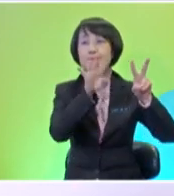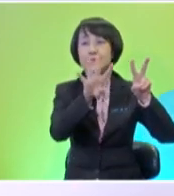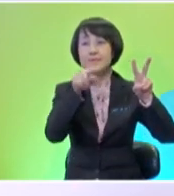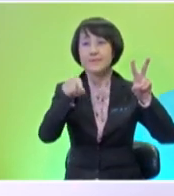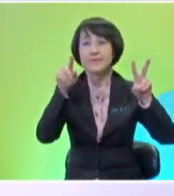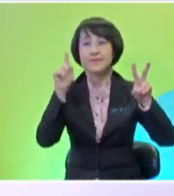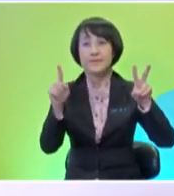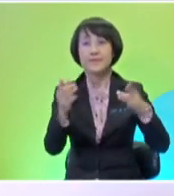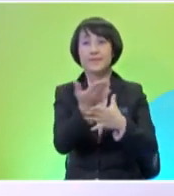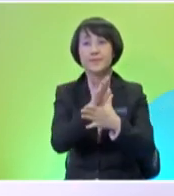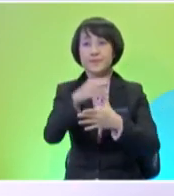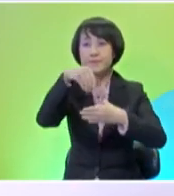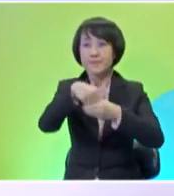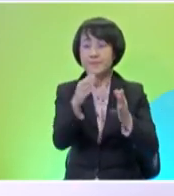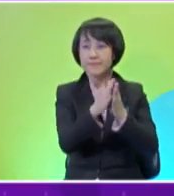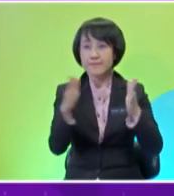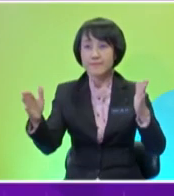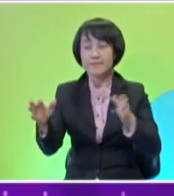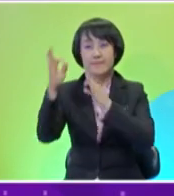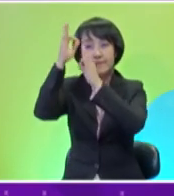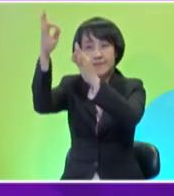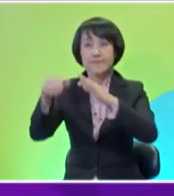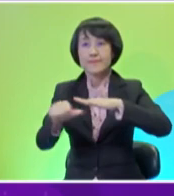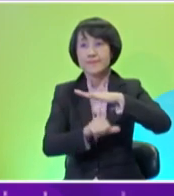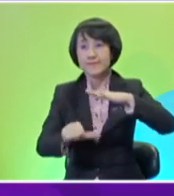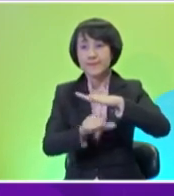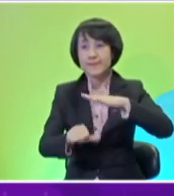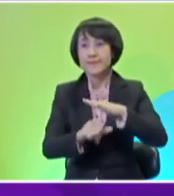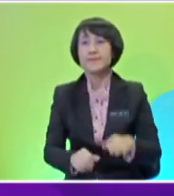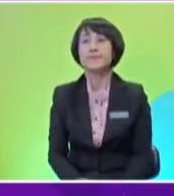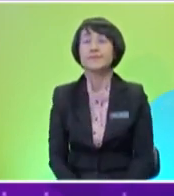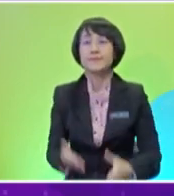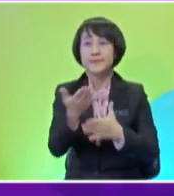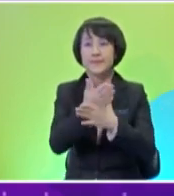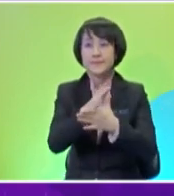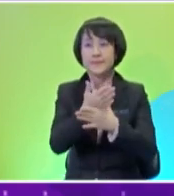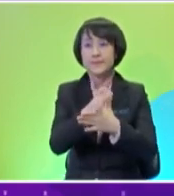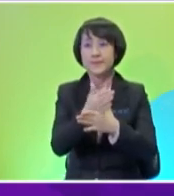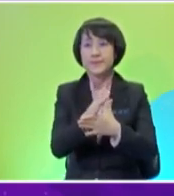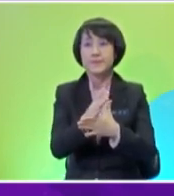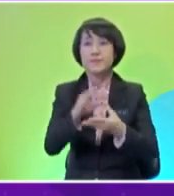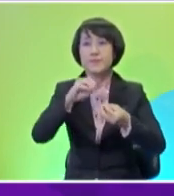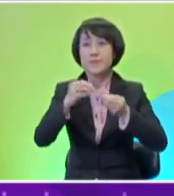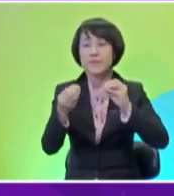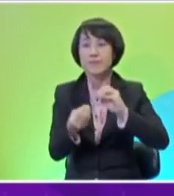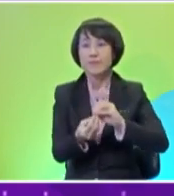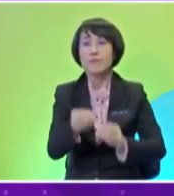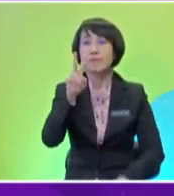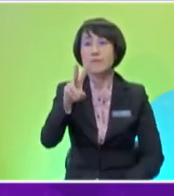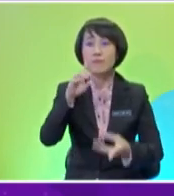membahagia dalam lingkungan faktasas dan yang kedua adalah membahagia barang nombo